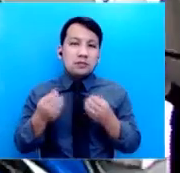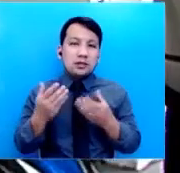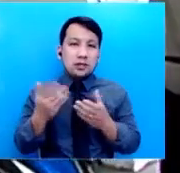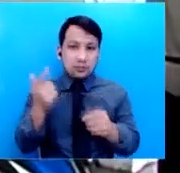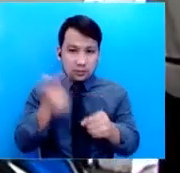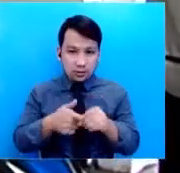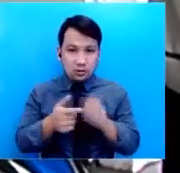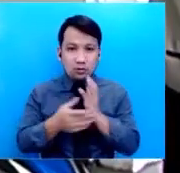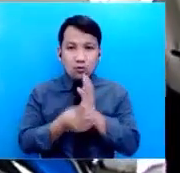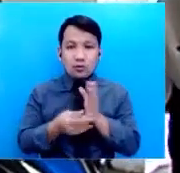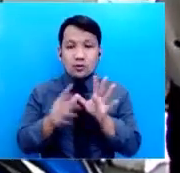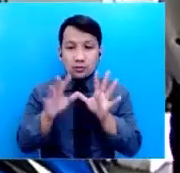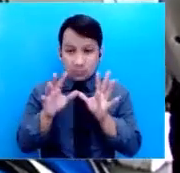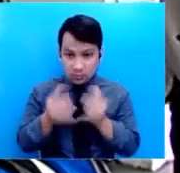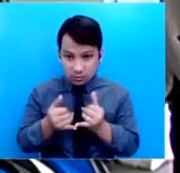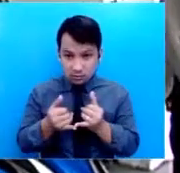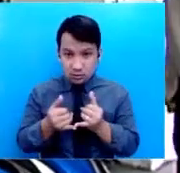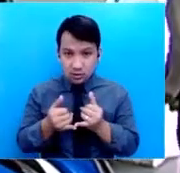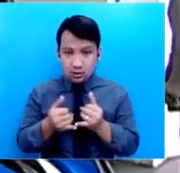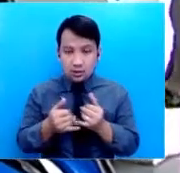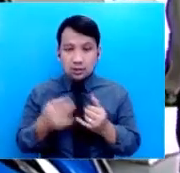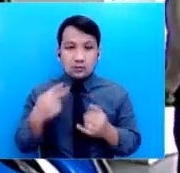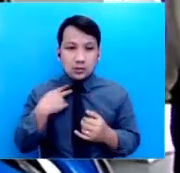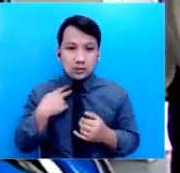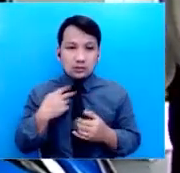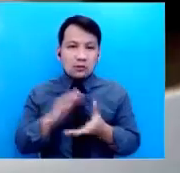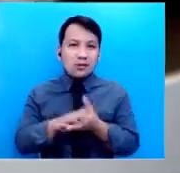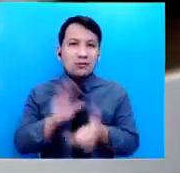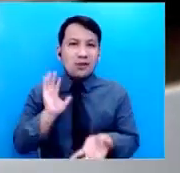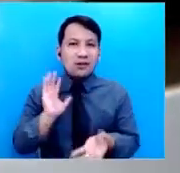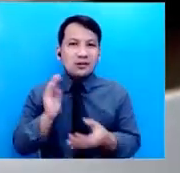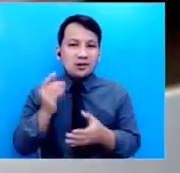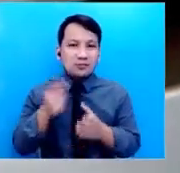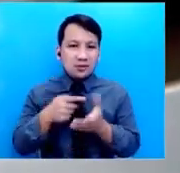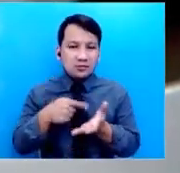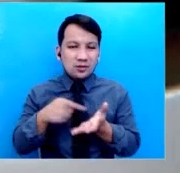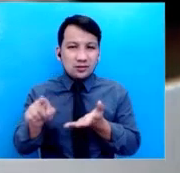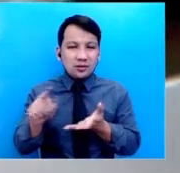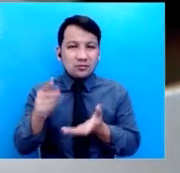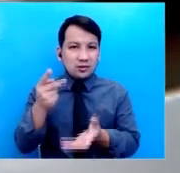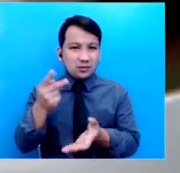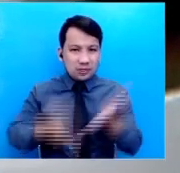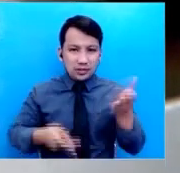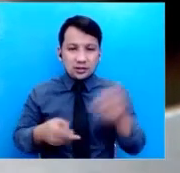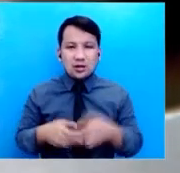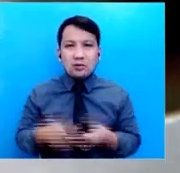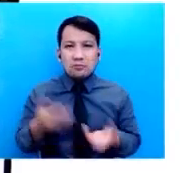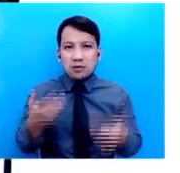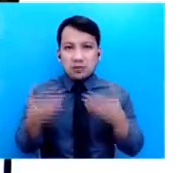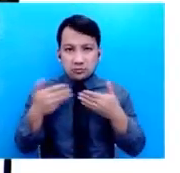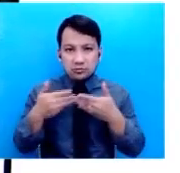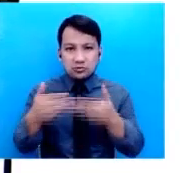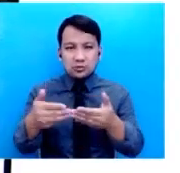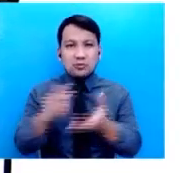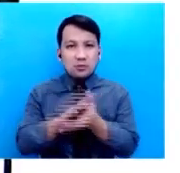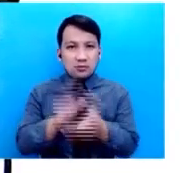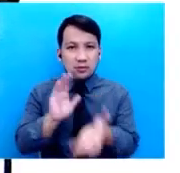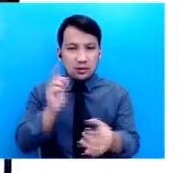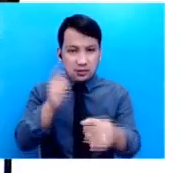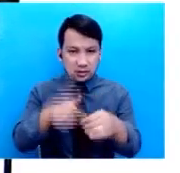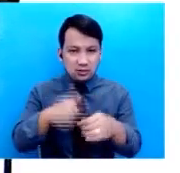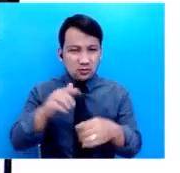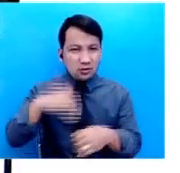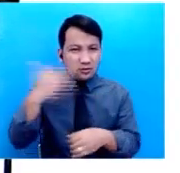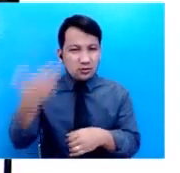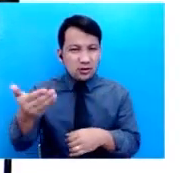na nagbebenta ng stock na krudo pero sa mataas na presyo. Sa tansya ng DOE, magtutuloy-tuloy ang mataas na presyo hanggang sa mga